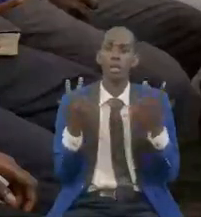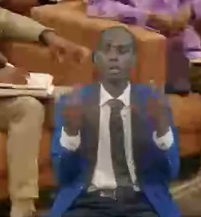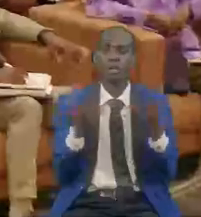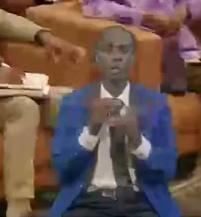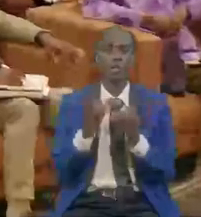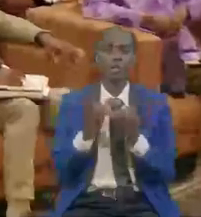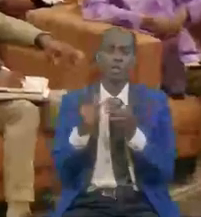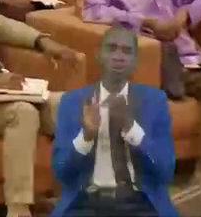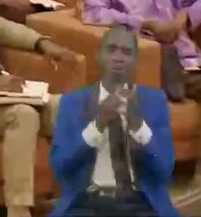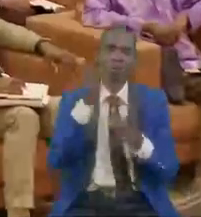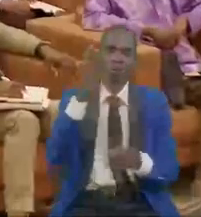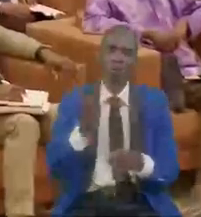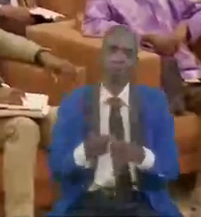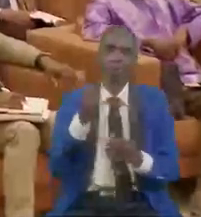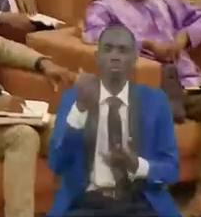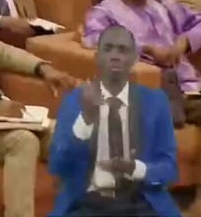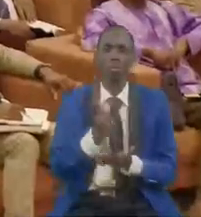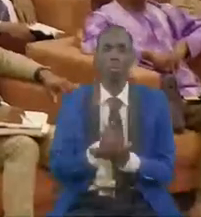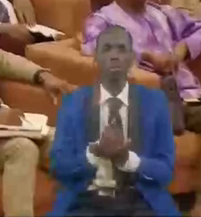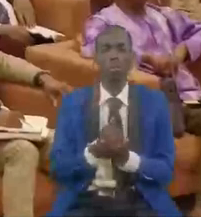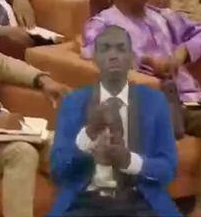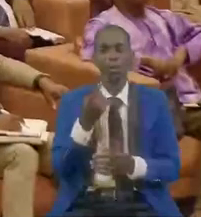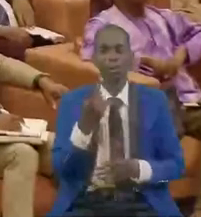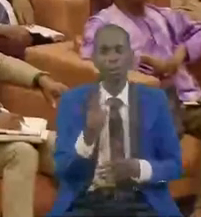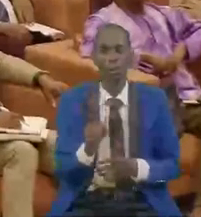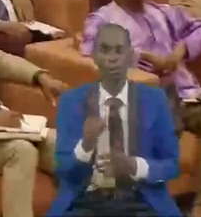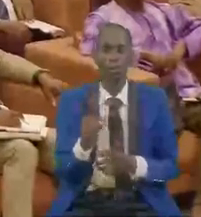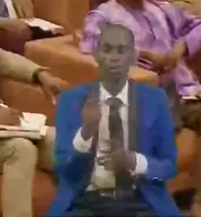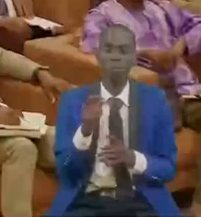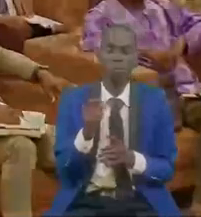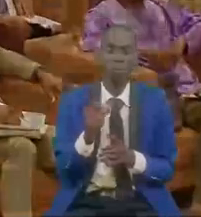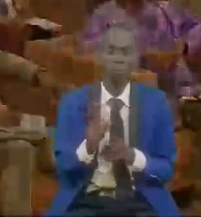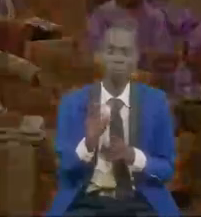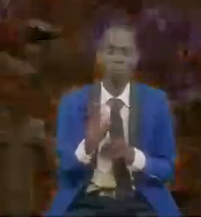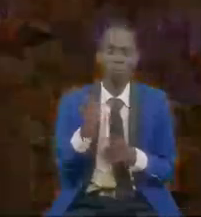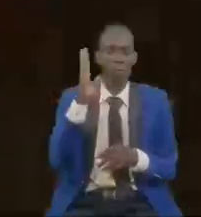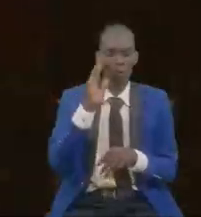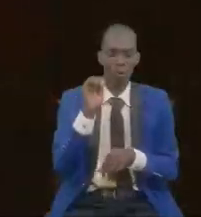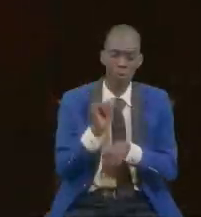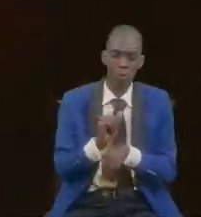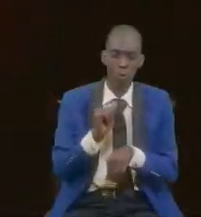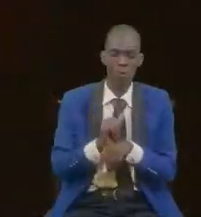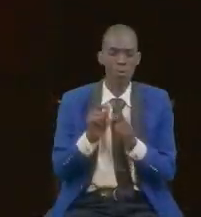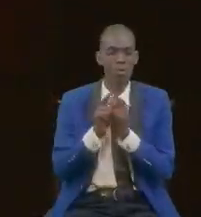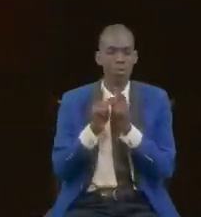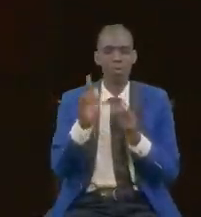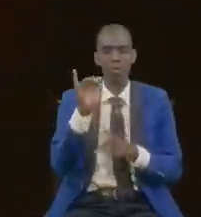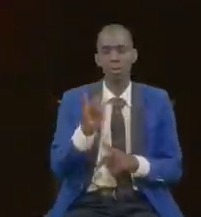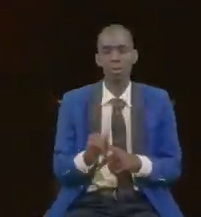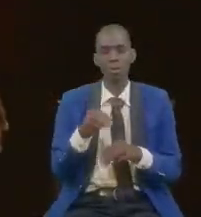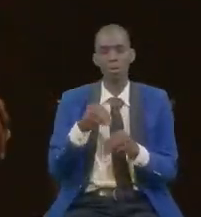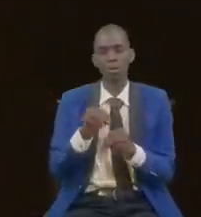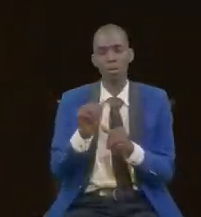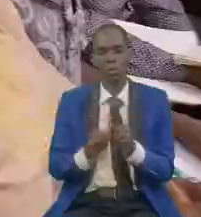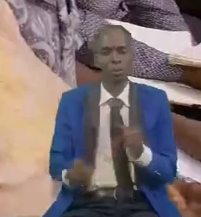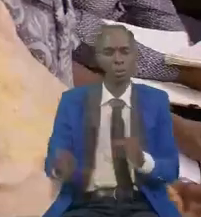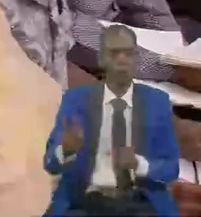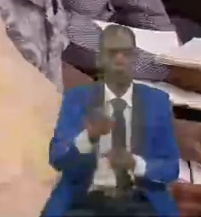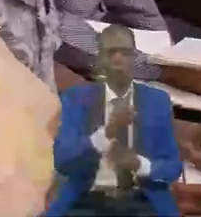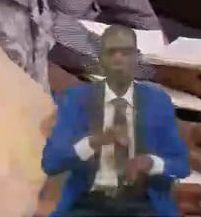de Jésus-Christ. Que la parole agisse efficacement dans